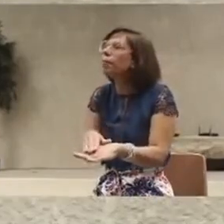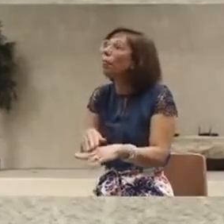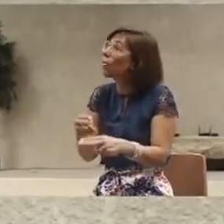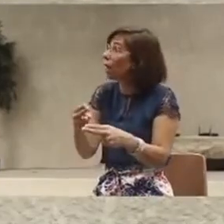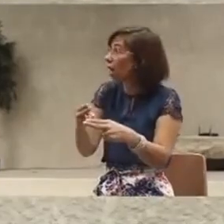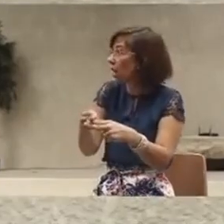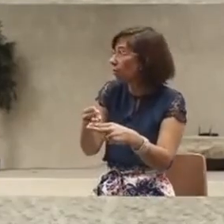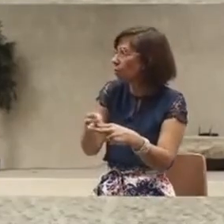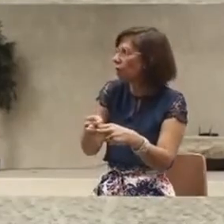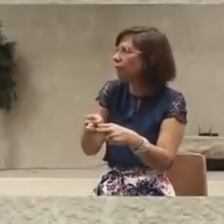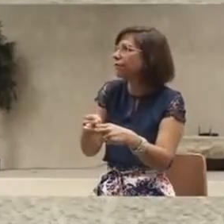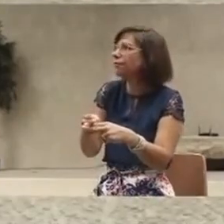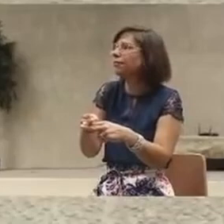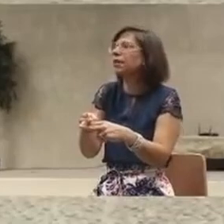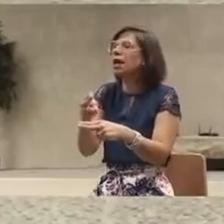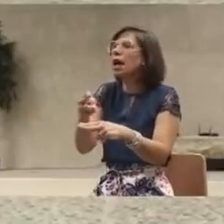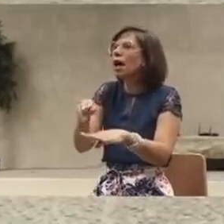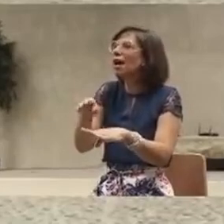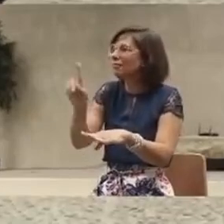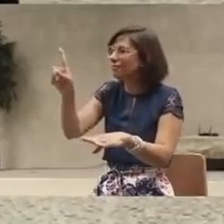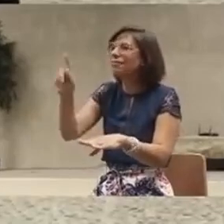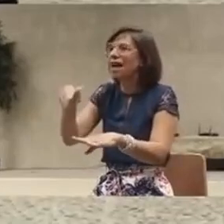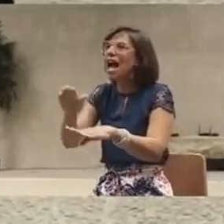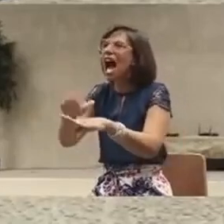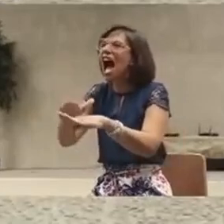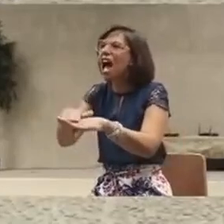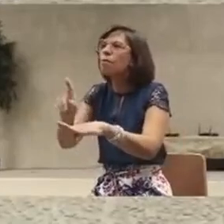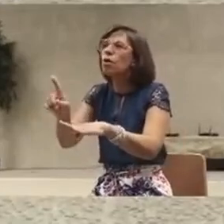révoltés et qui ont mal fini.